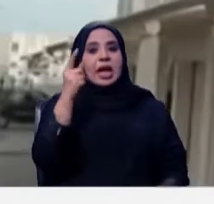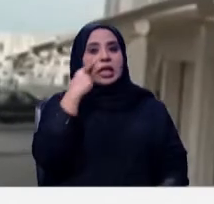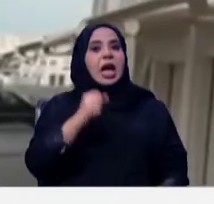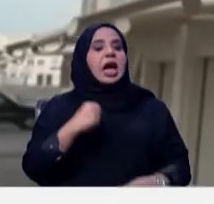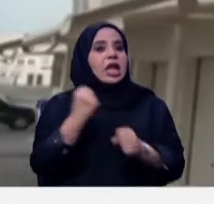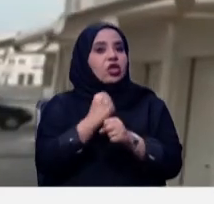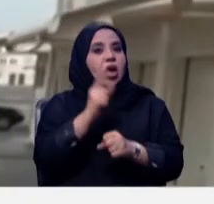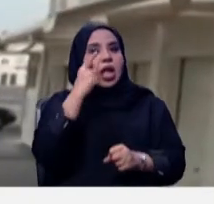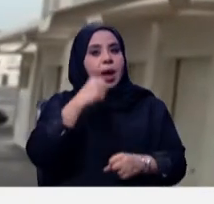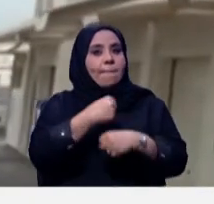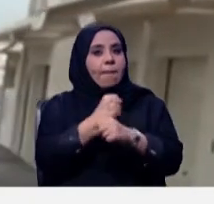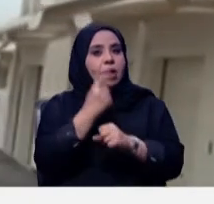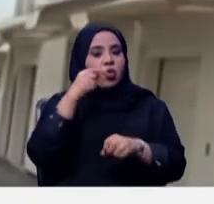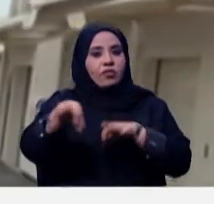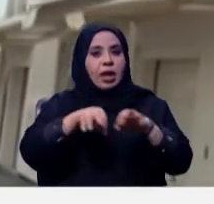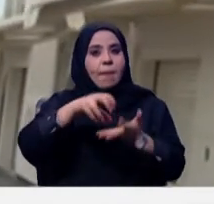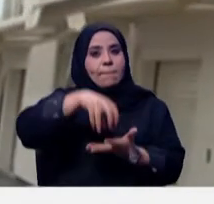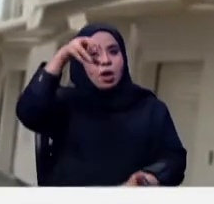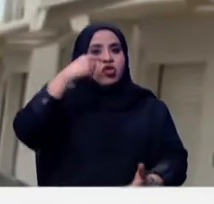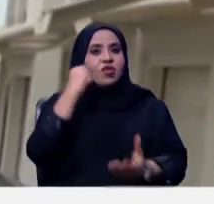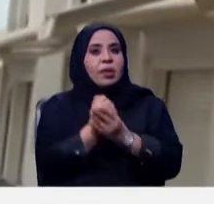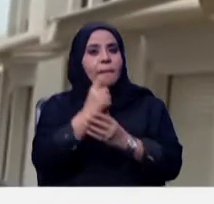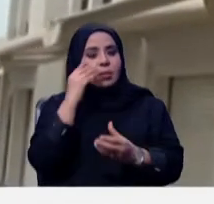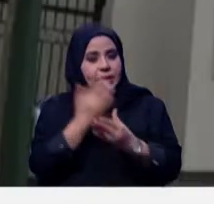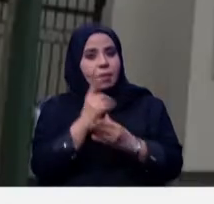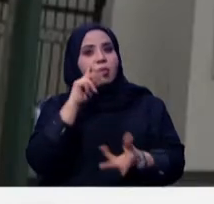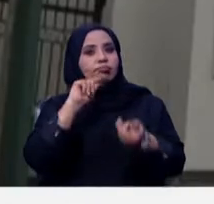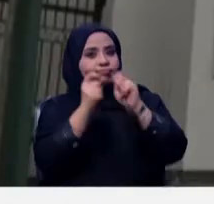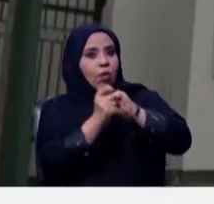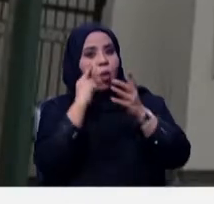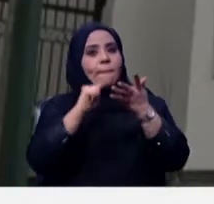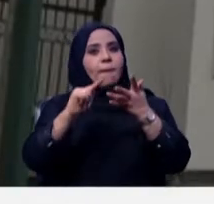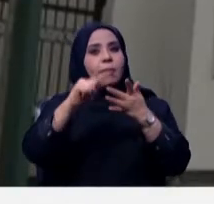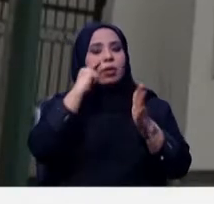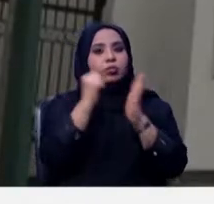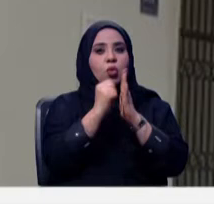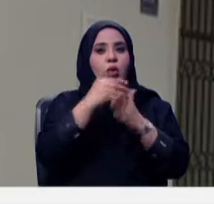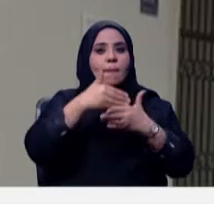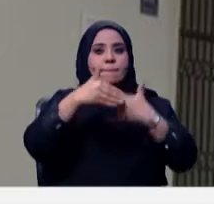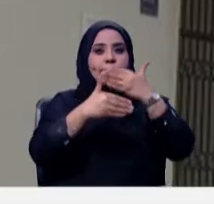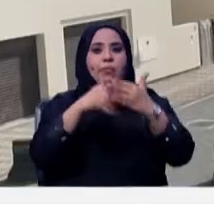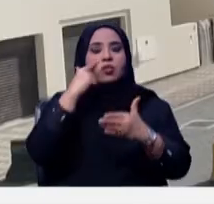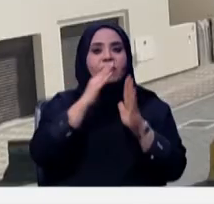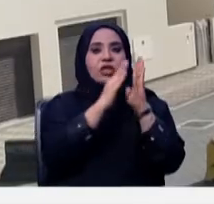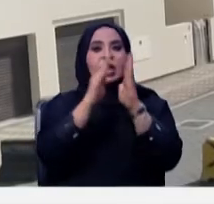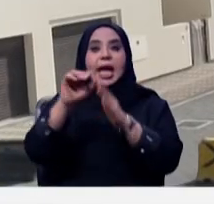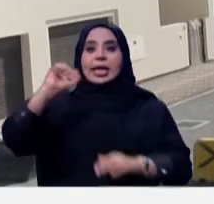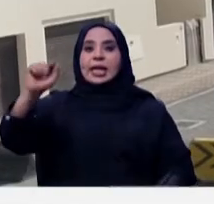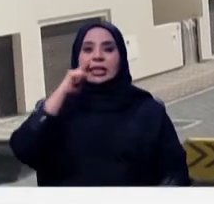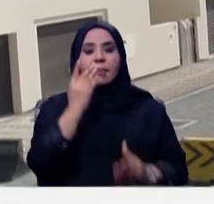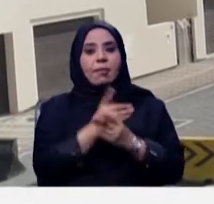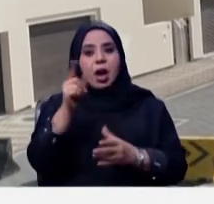وشؤون البلديات والتخطيط العمراني بشأن تعديل الاشتراطات التعميرية باعتبارها الجهة المعنية بهذا الأمر،